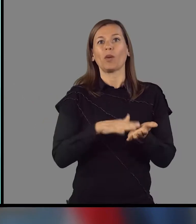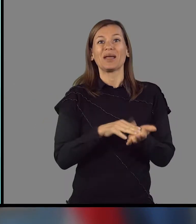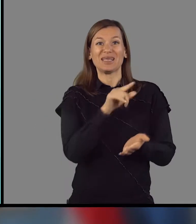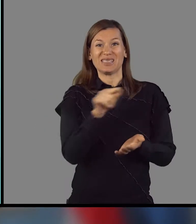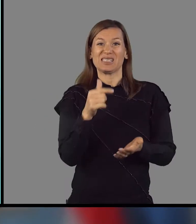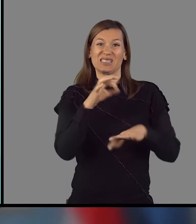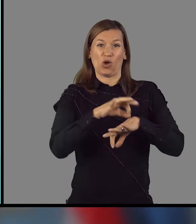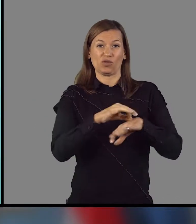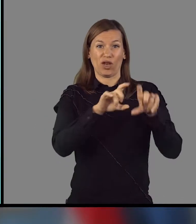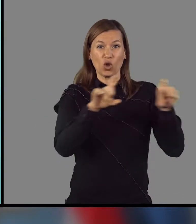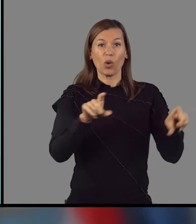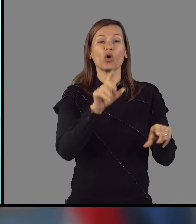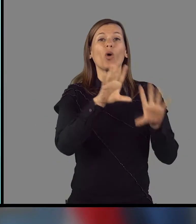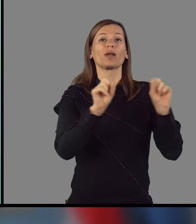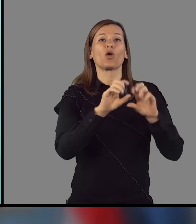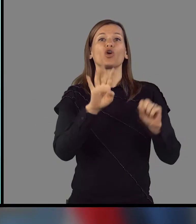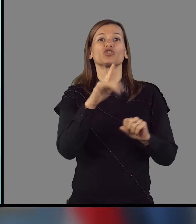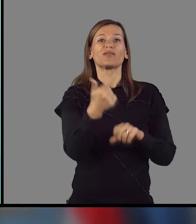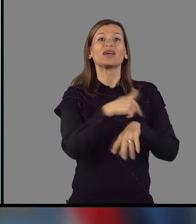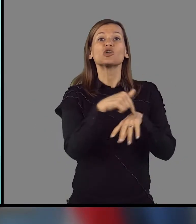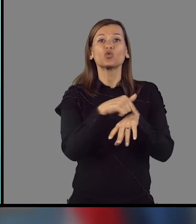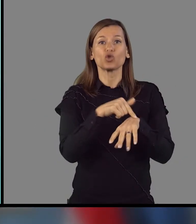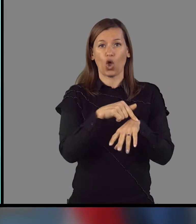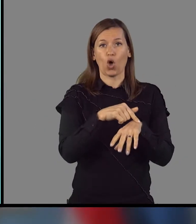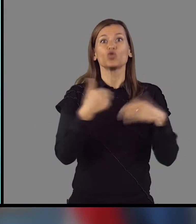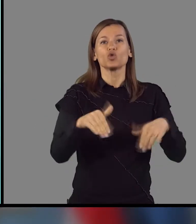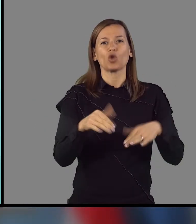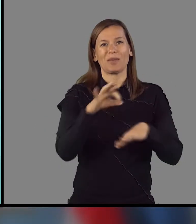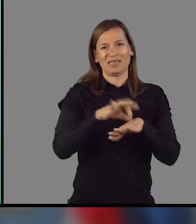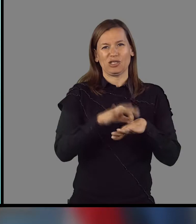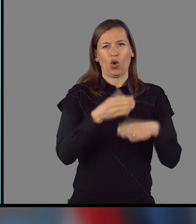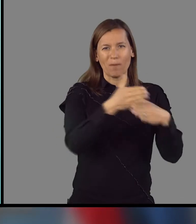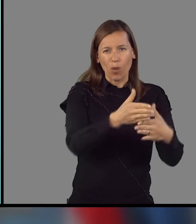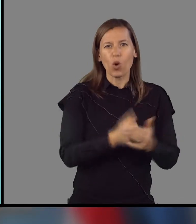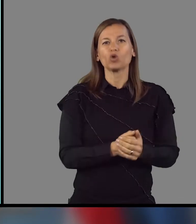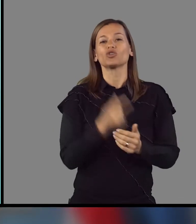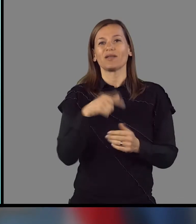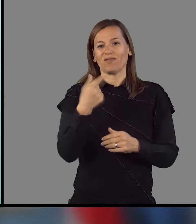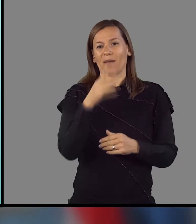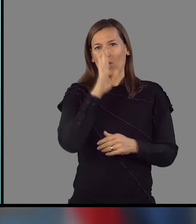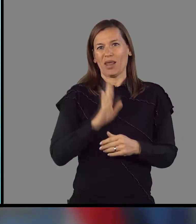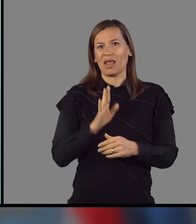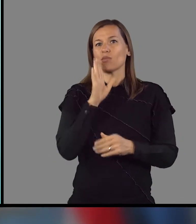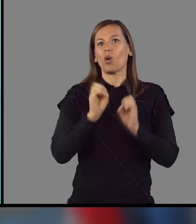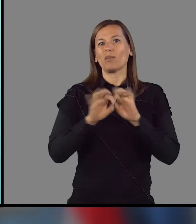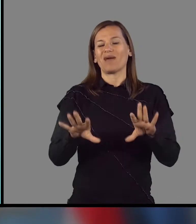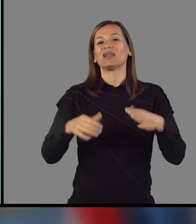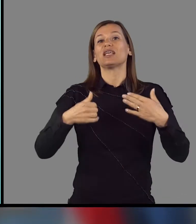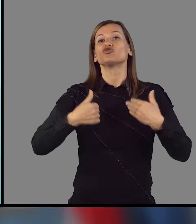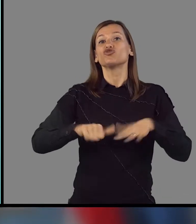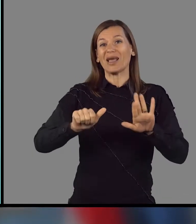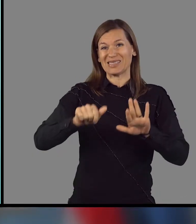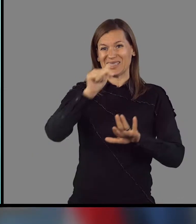kjer upravljajo 24-urno nujno medicinsko pomoč. V ponedeljek bomo objavili tistih 16, ki smo jih včeraj določili skupaj